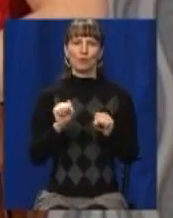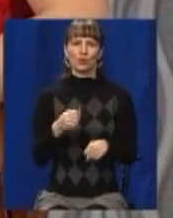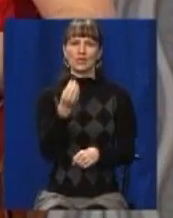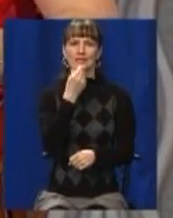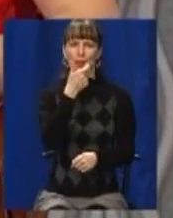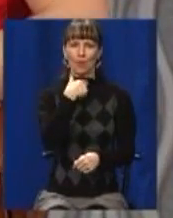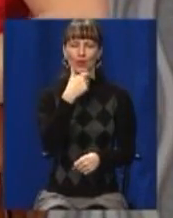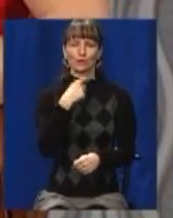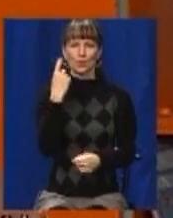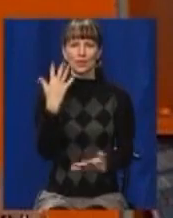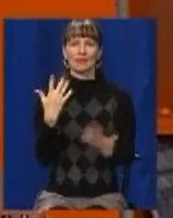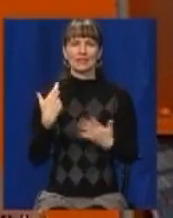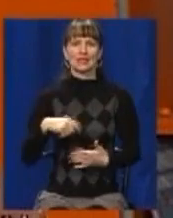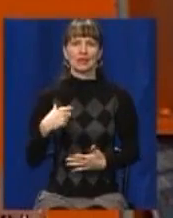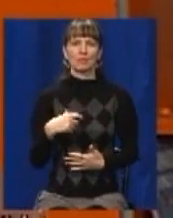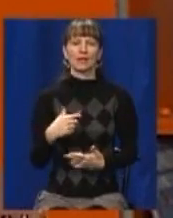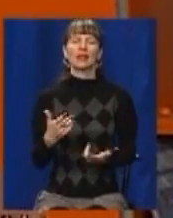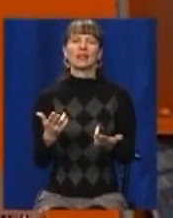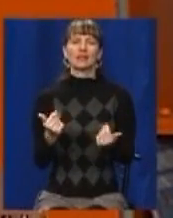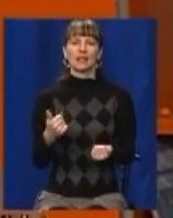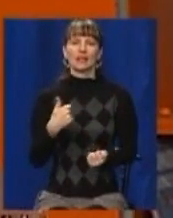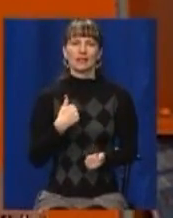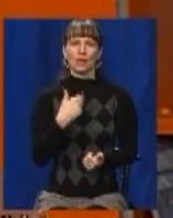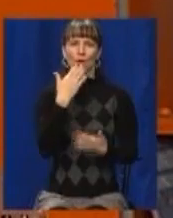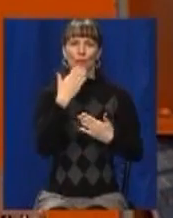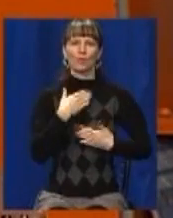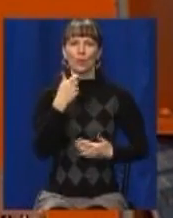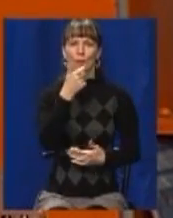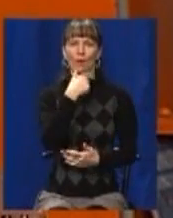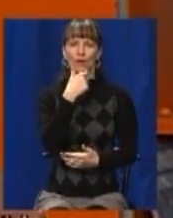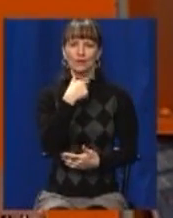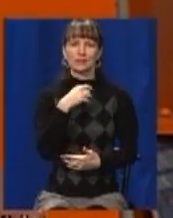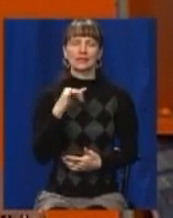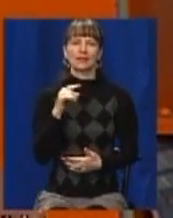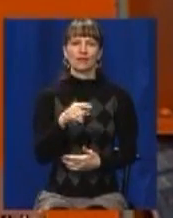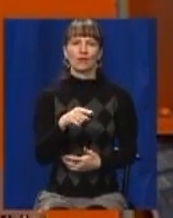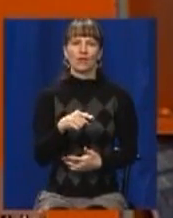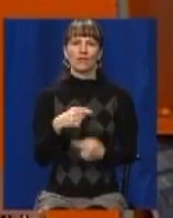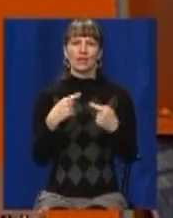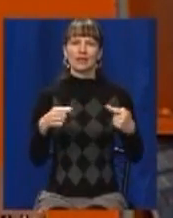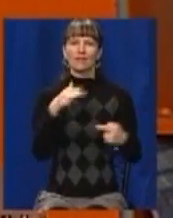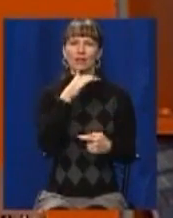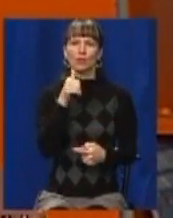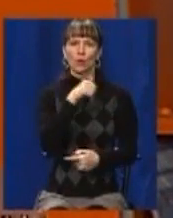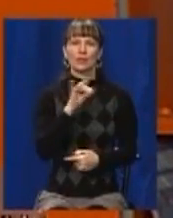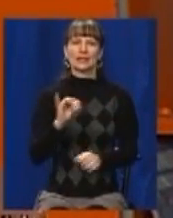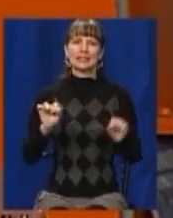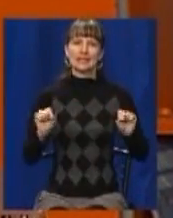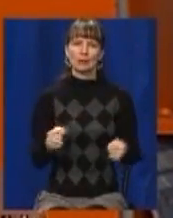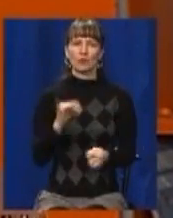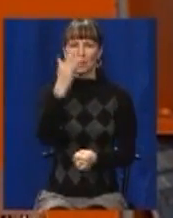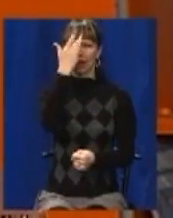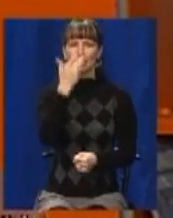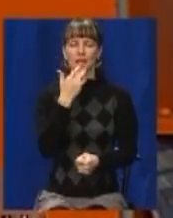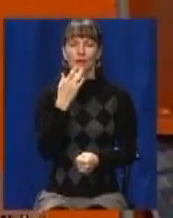їсти морозиво. Уявіть собі. Я обожнюю морозиво і їм його в різні пори року. І взимку, і літом, і